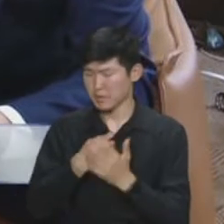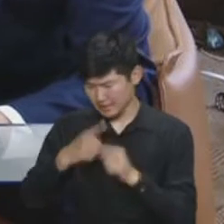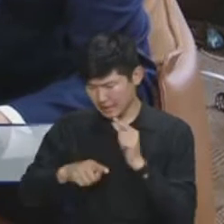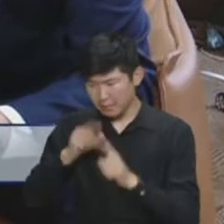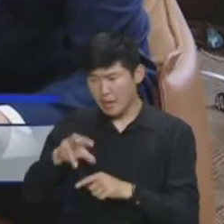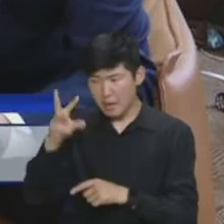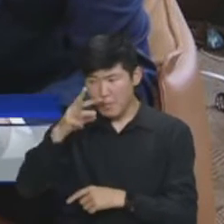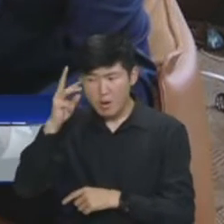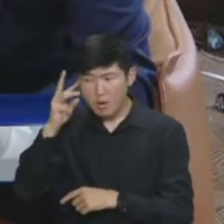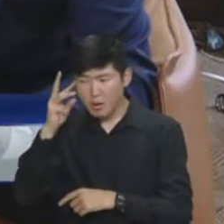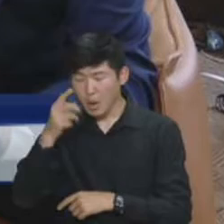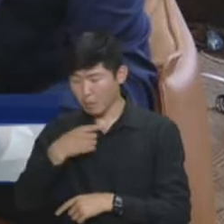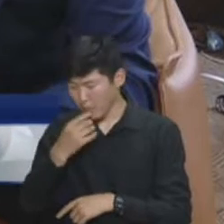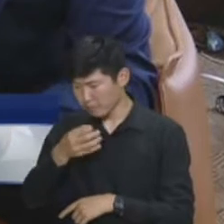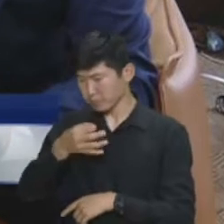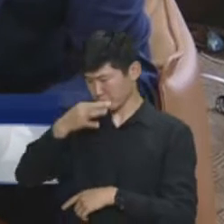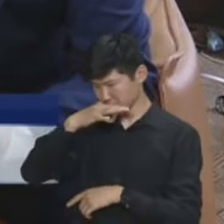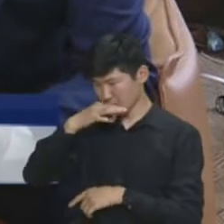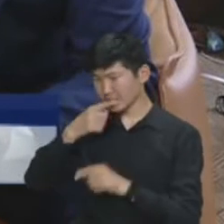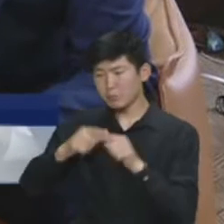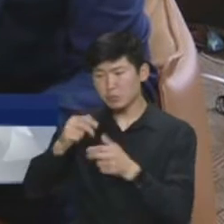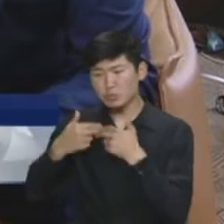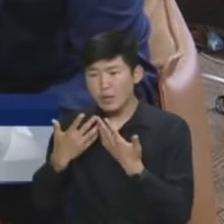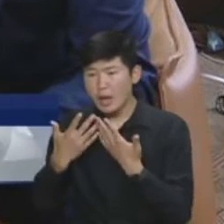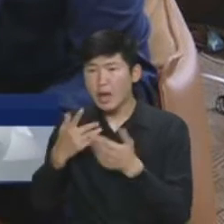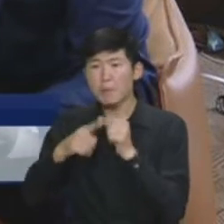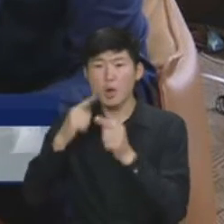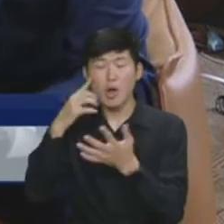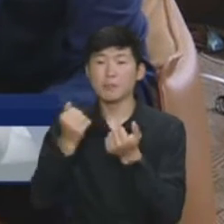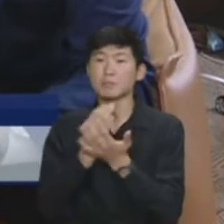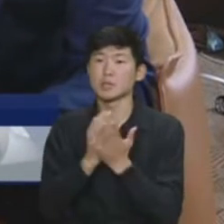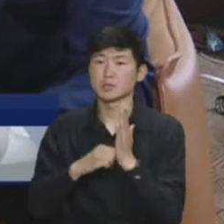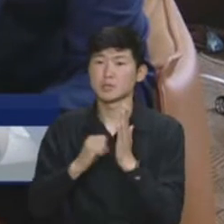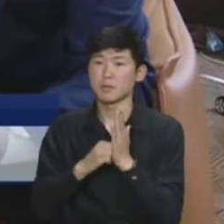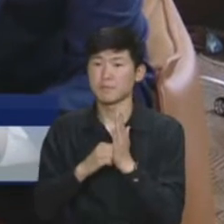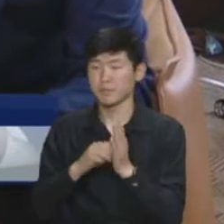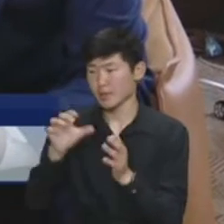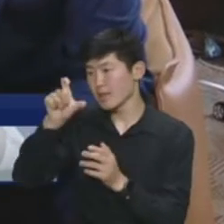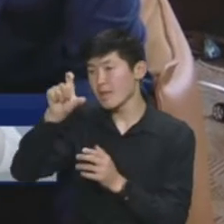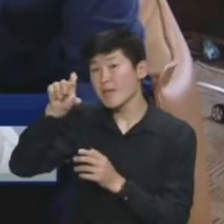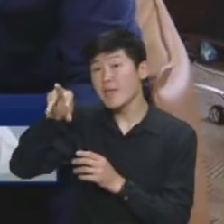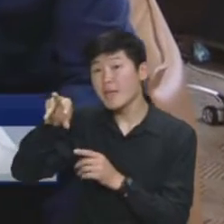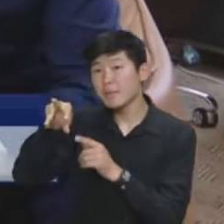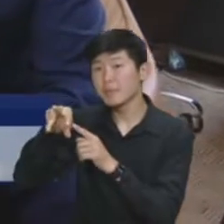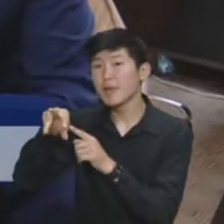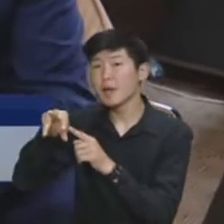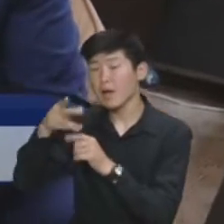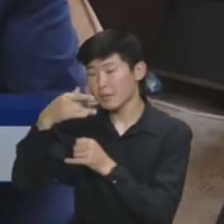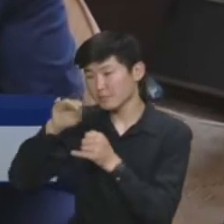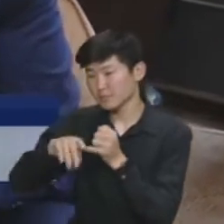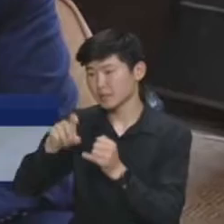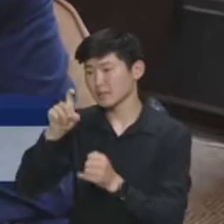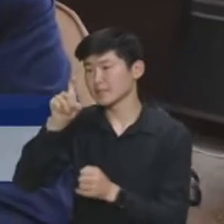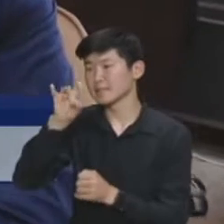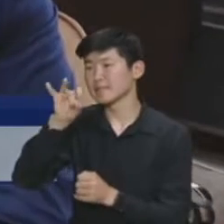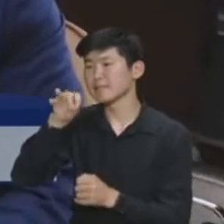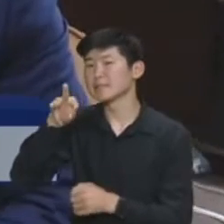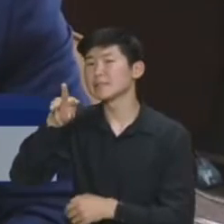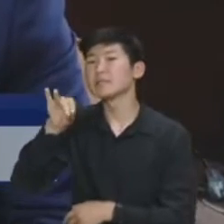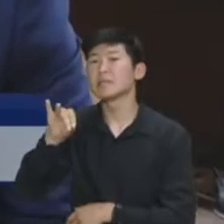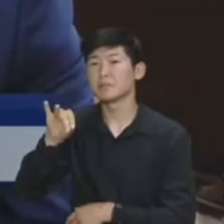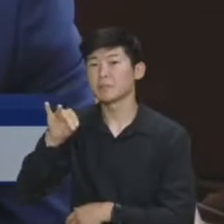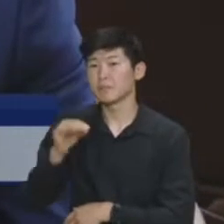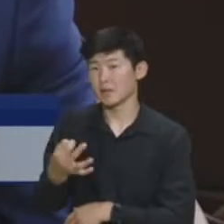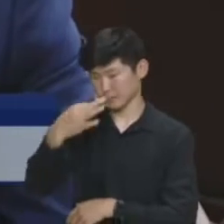ухаар ямар үйлчлэг үзүүлдэг гэсэн тийм одоо наадахын мэдлэг байх хэрэгтэй бол тоо. Яг ийм гэдэг чинь эцсийн үр дүнгийн зүгээр химэн бодис хүний биед